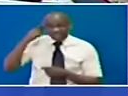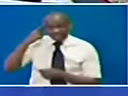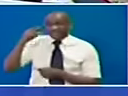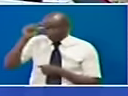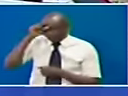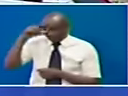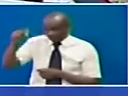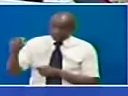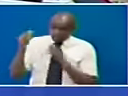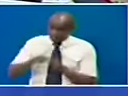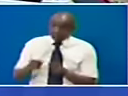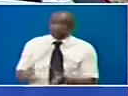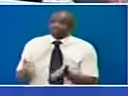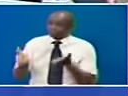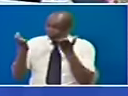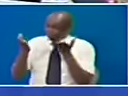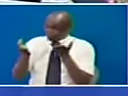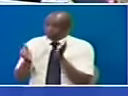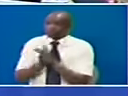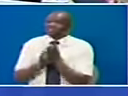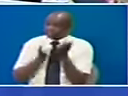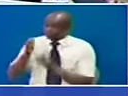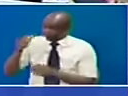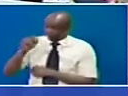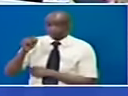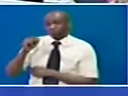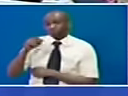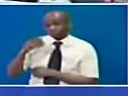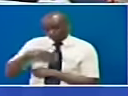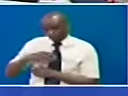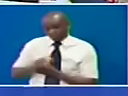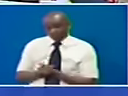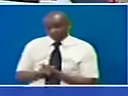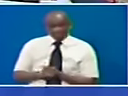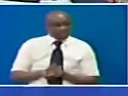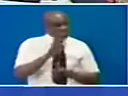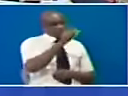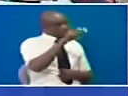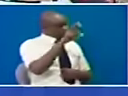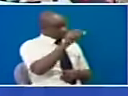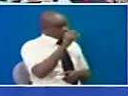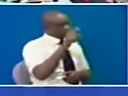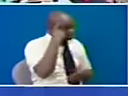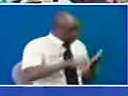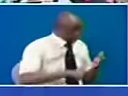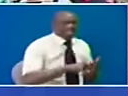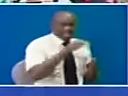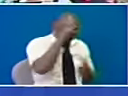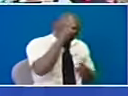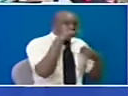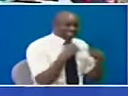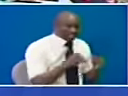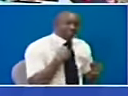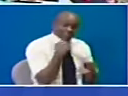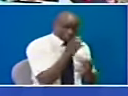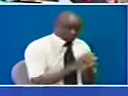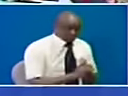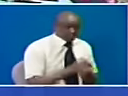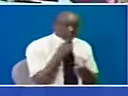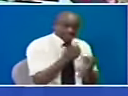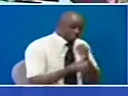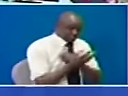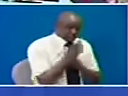ndio iboreshe huduma ambazo wao wanatoa kwa mwananchi. Lakini sasa, hapana, lakini kumbuka kwamba serikali imejaribu. Kumbuka, wacha ni